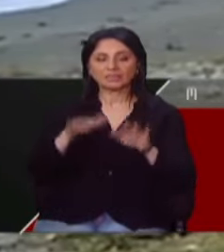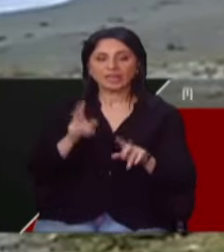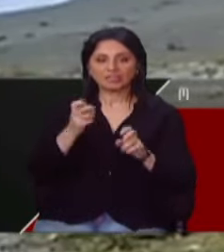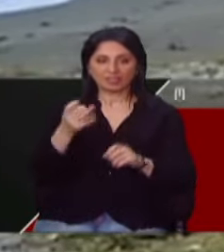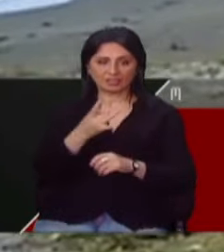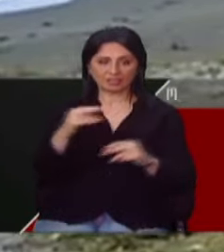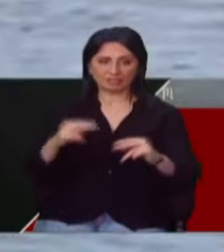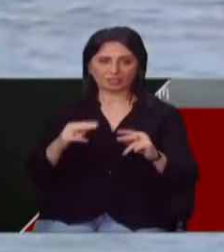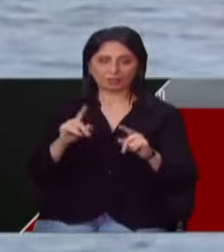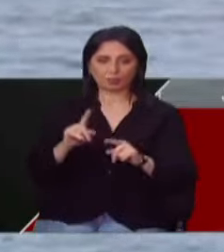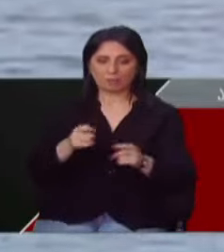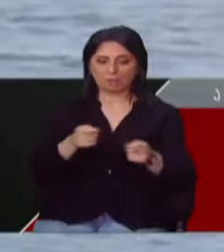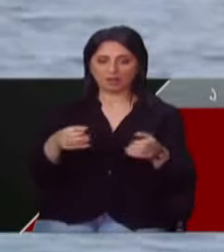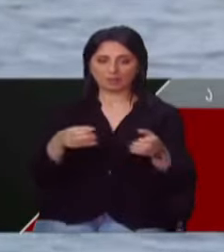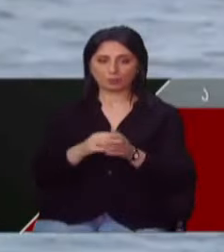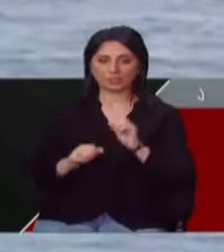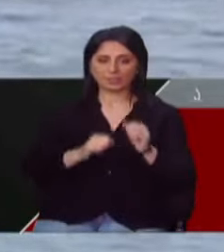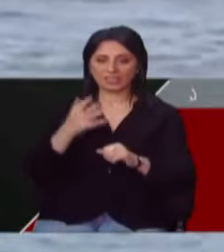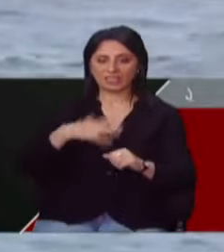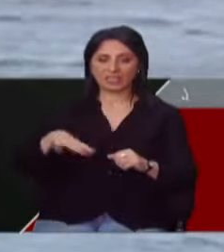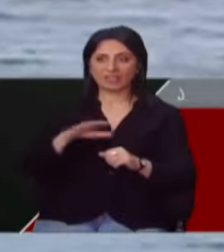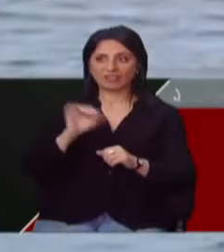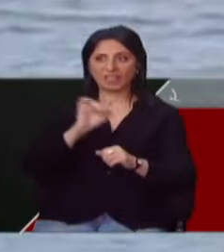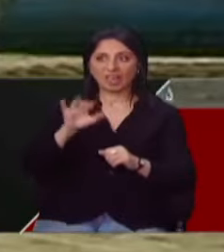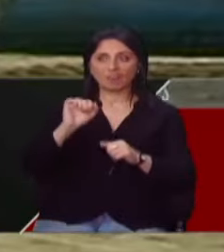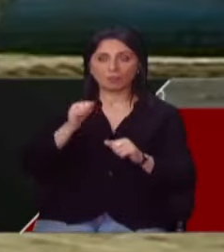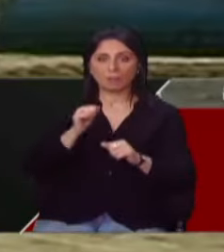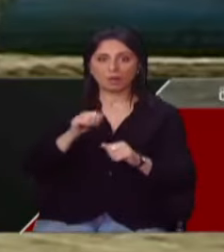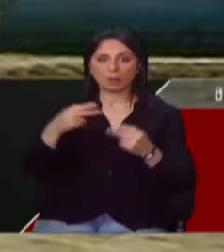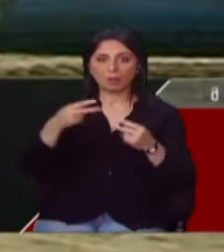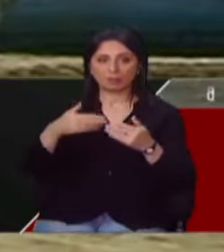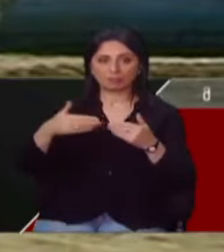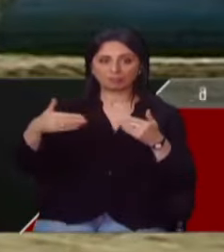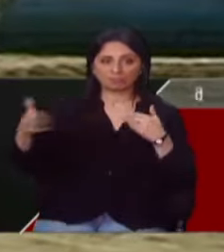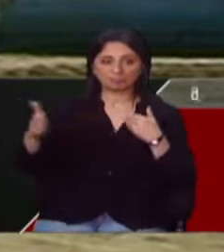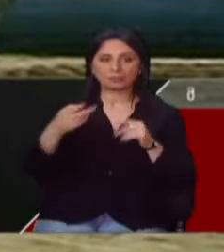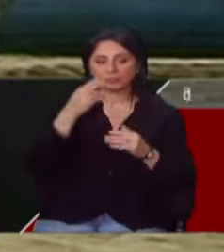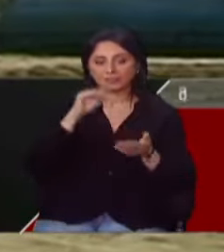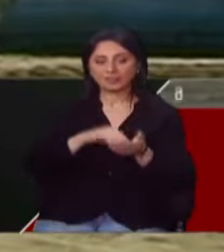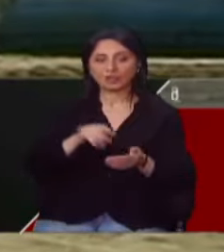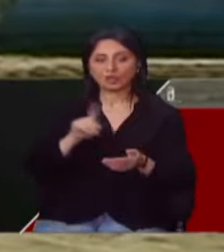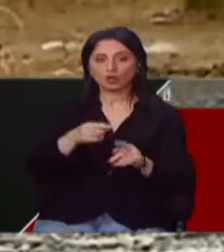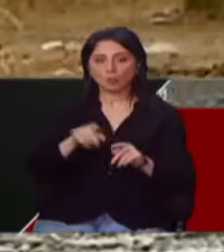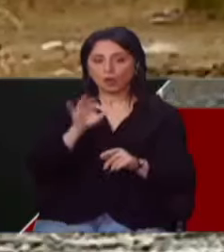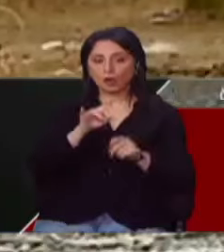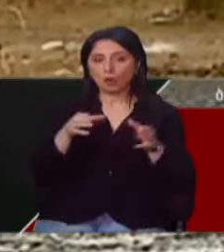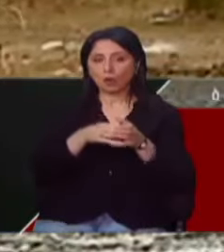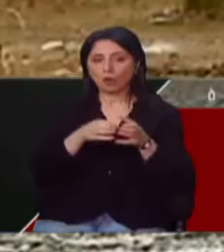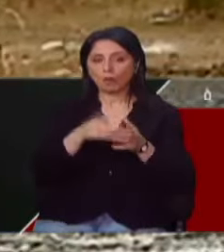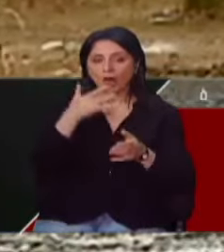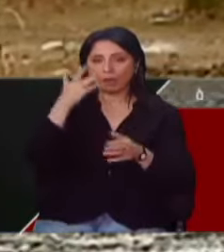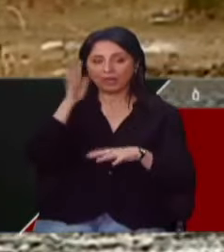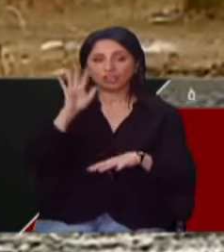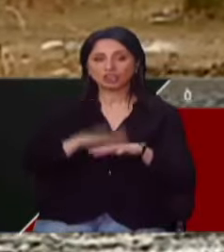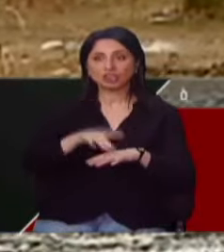bac ide verti de astoria rum martveli gundit stilops cu acane tasavle un megobrebs de partnerebs de așoros. Mi-u tite pe nima zet rum agnișnului companie Americii